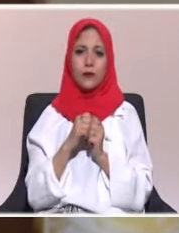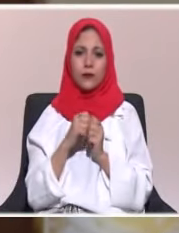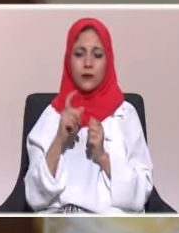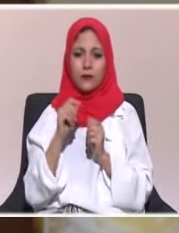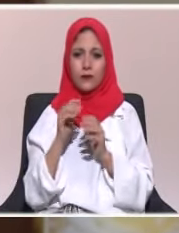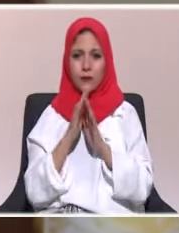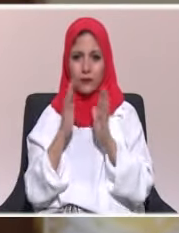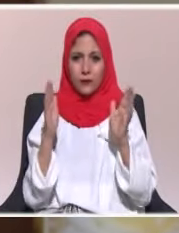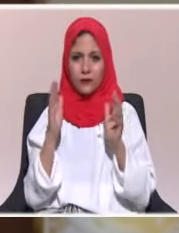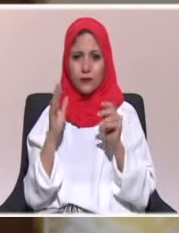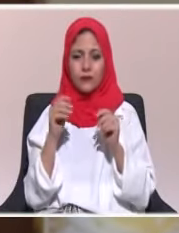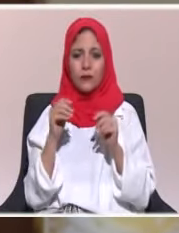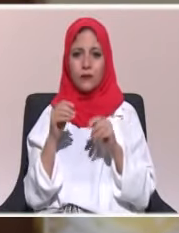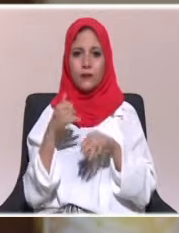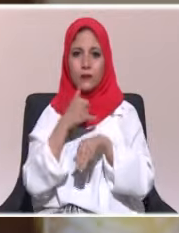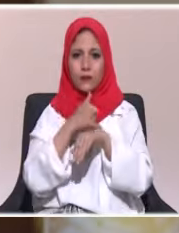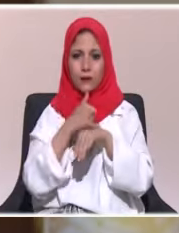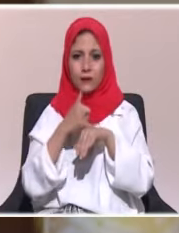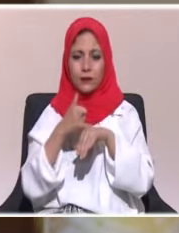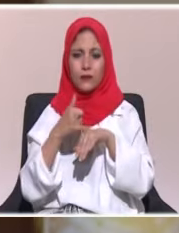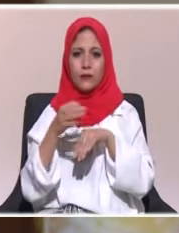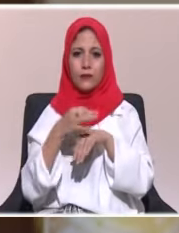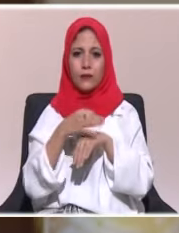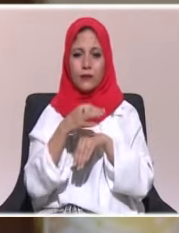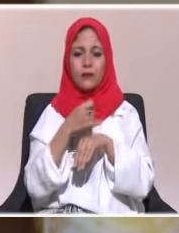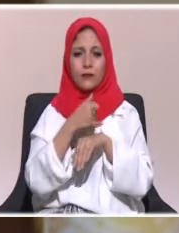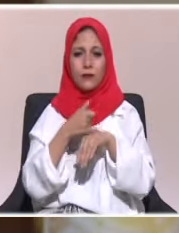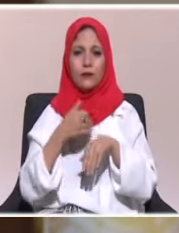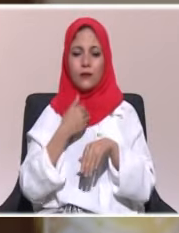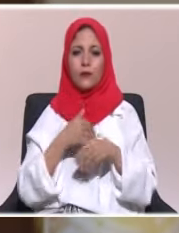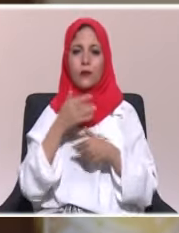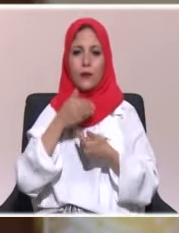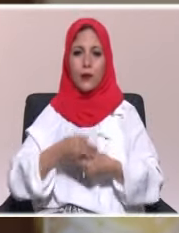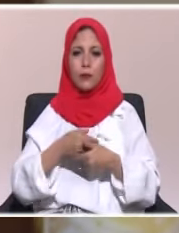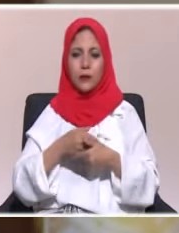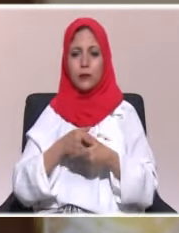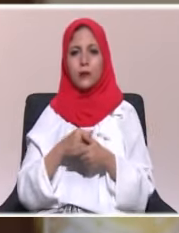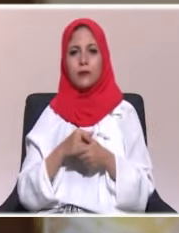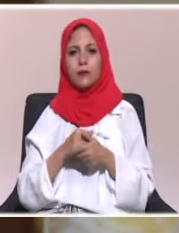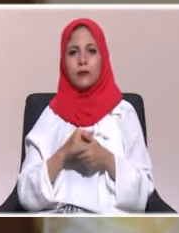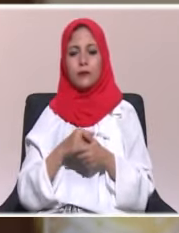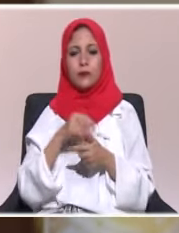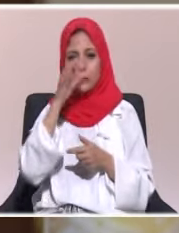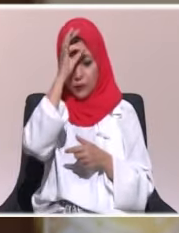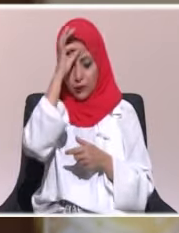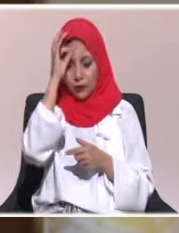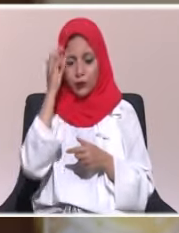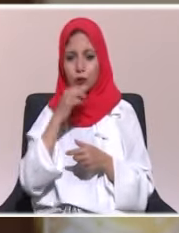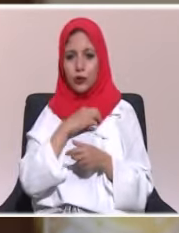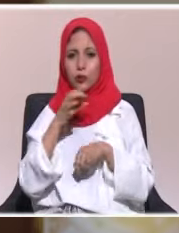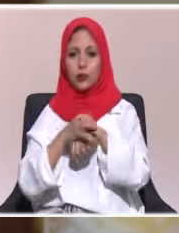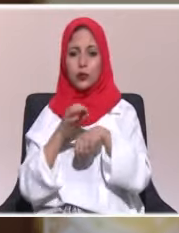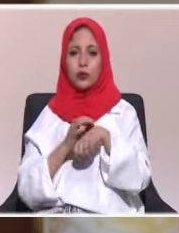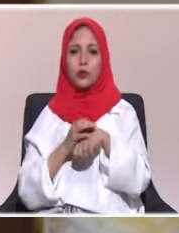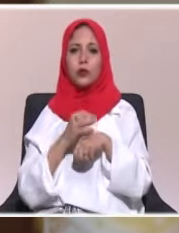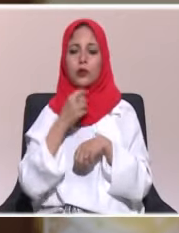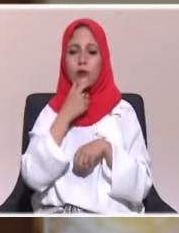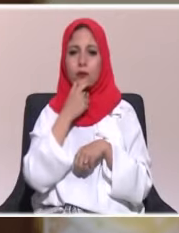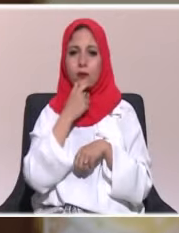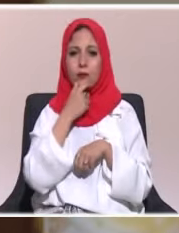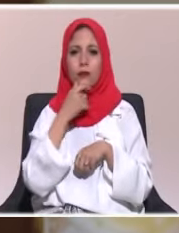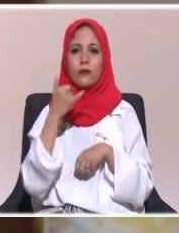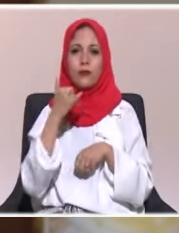أكبر عملية إجراء جراحات للأطفال من خلال طبيب مصري إنجليزي